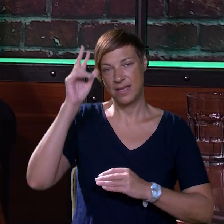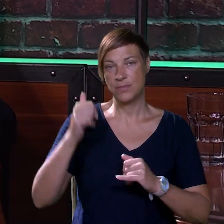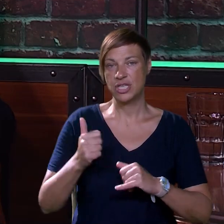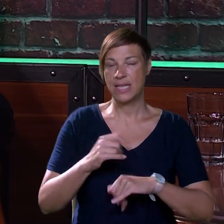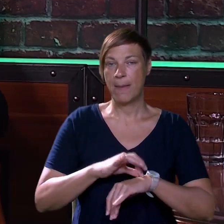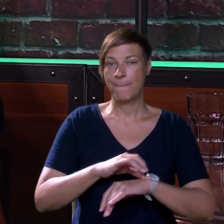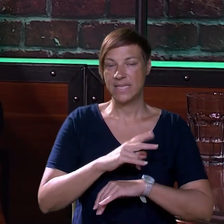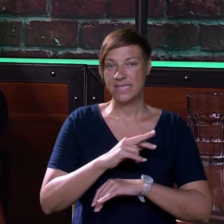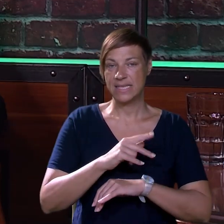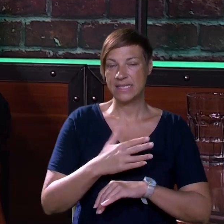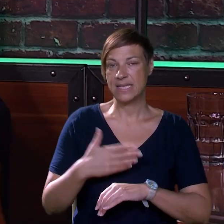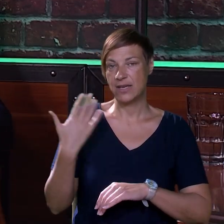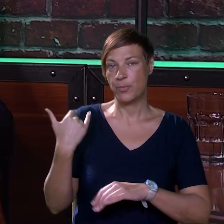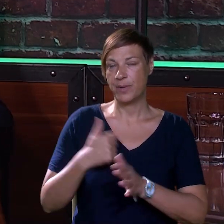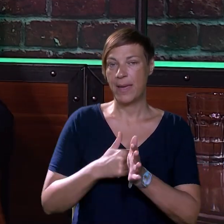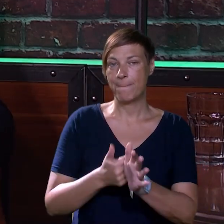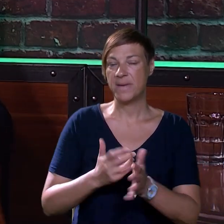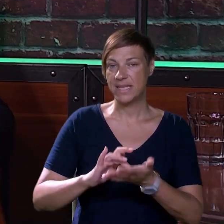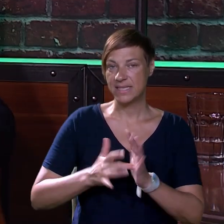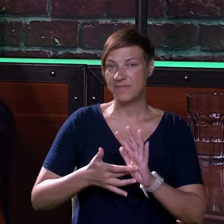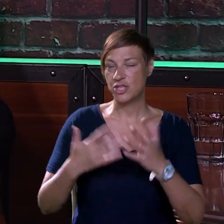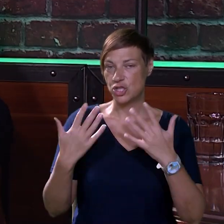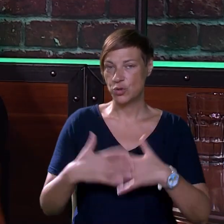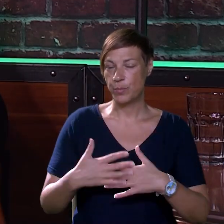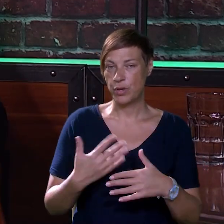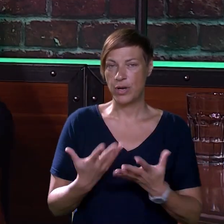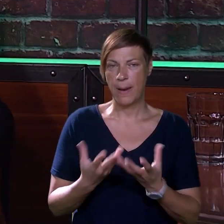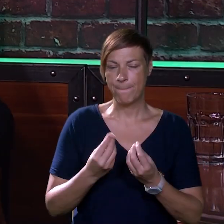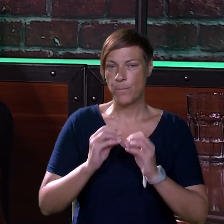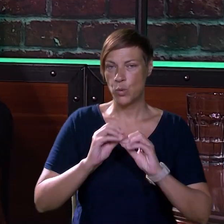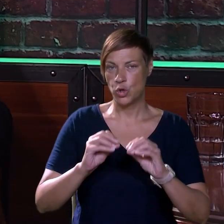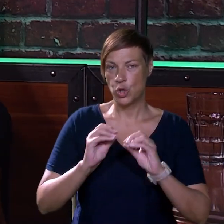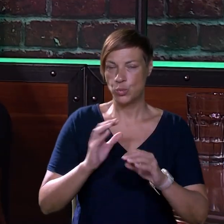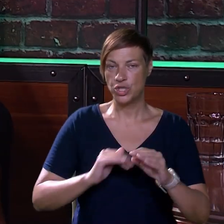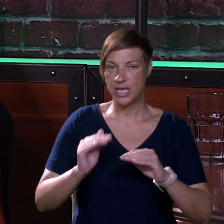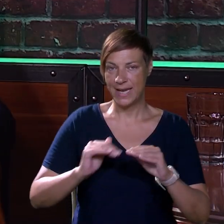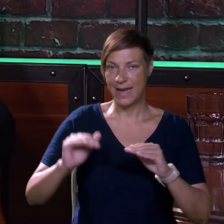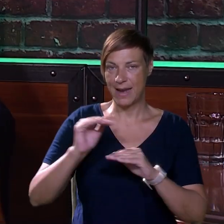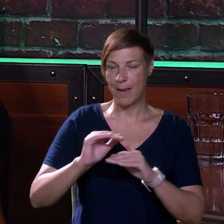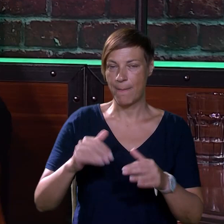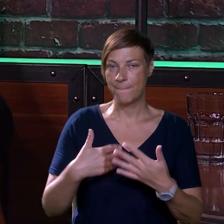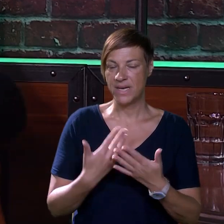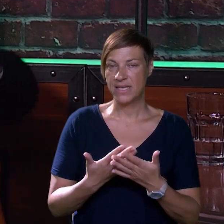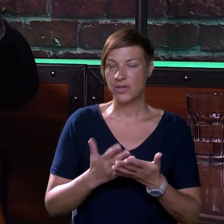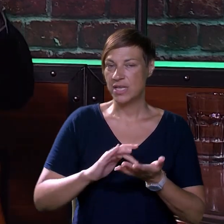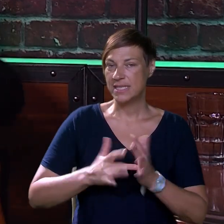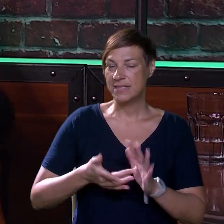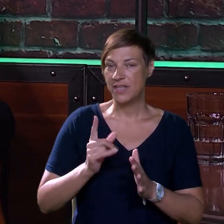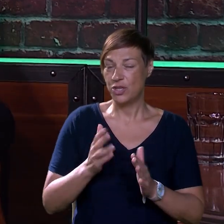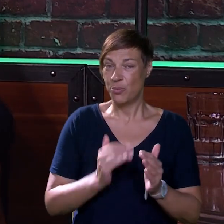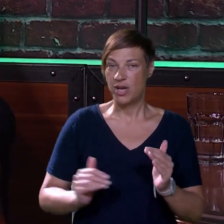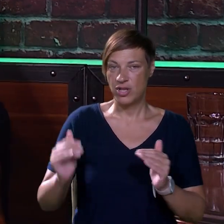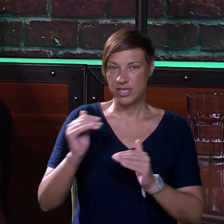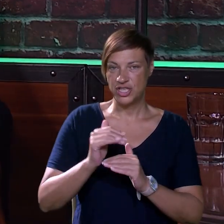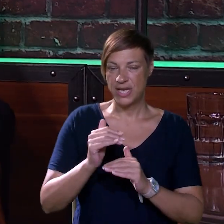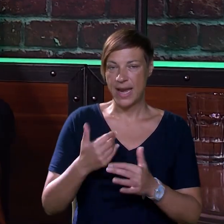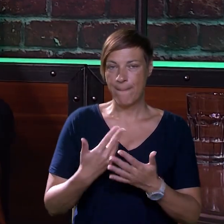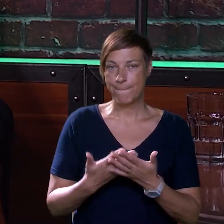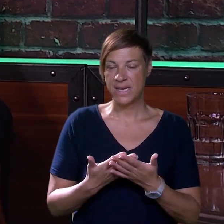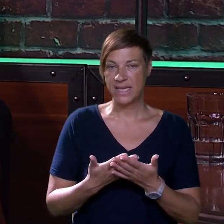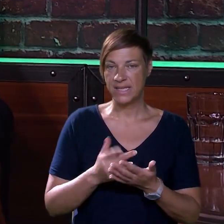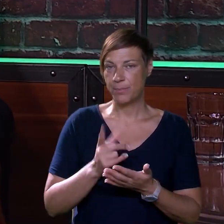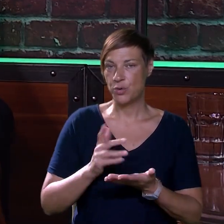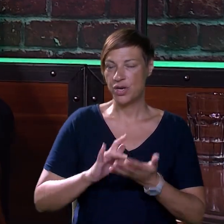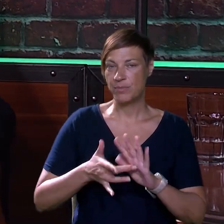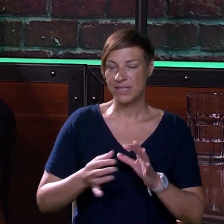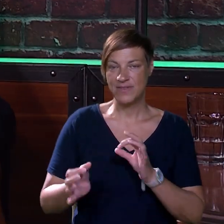više jedna medicinska sestra od prije pratiti sve to skupa i tehničar. I oni jako puno uče i napreduju i to je sve to mora otići napred, tako da